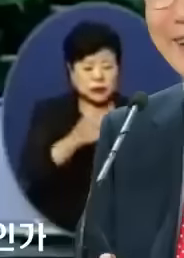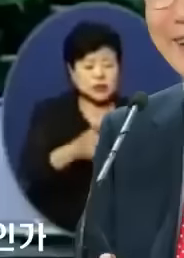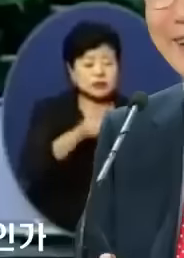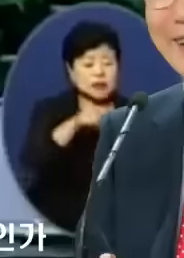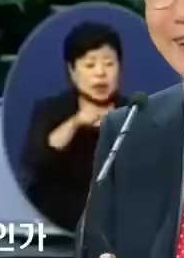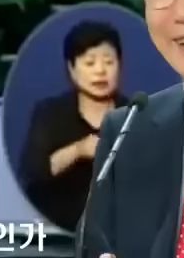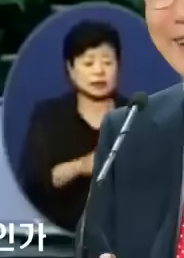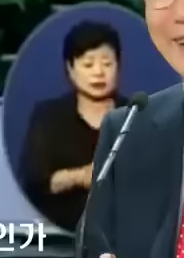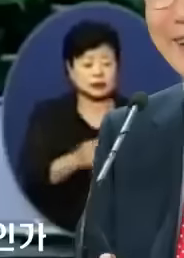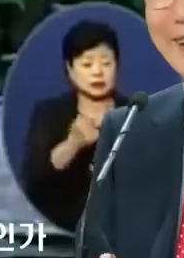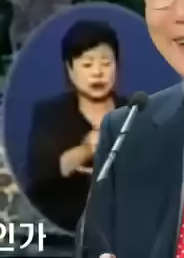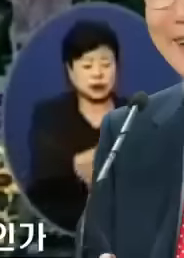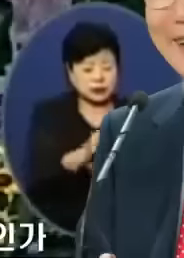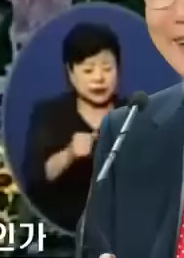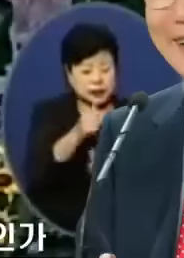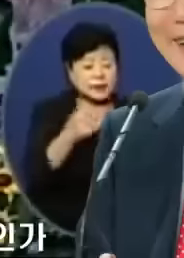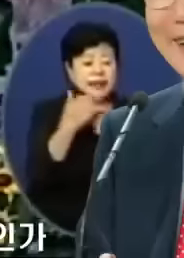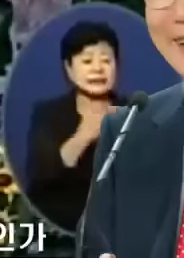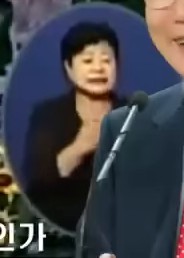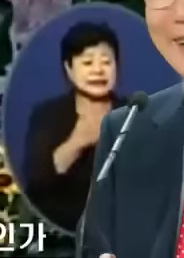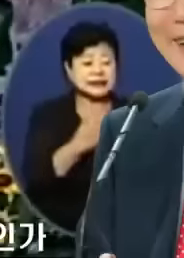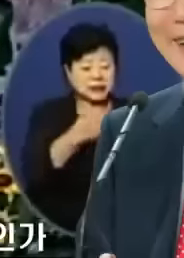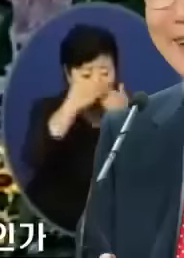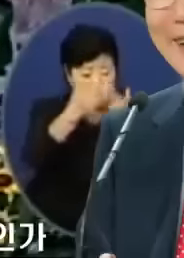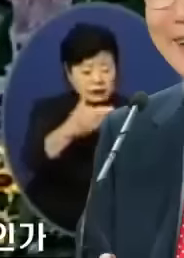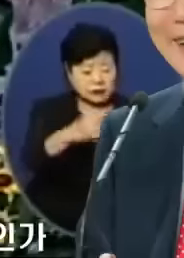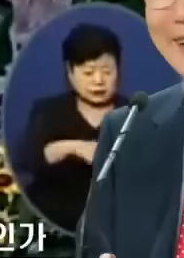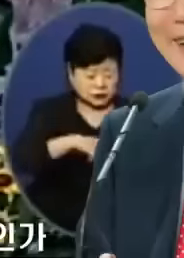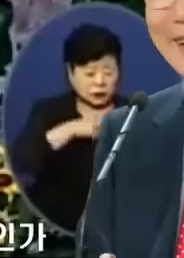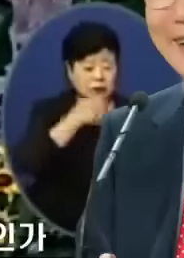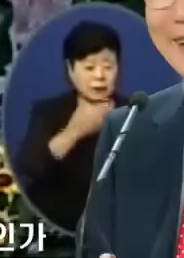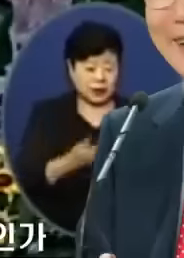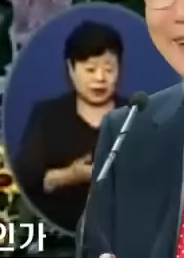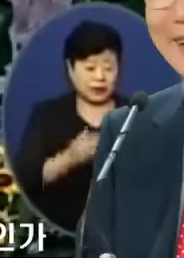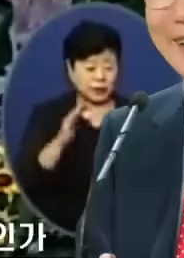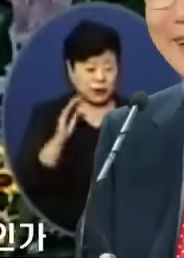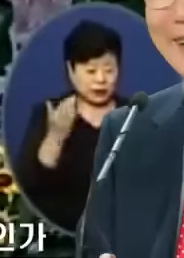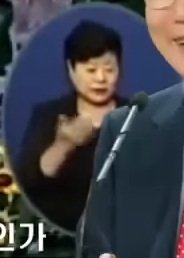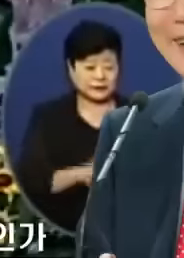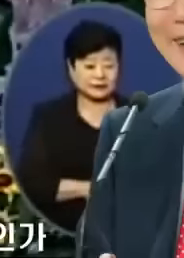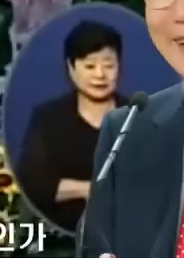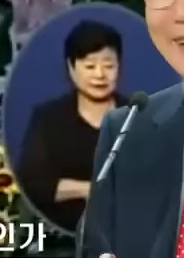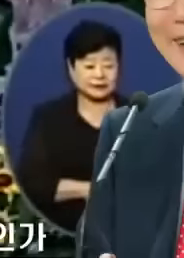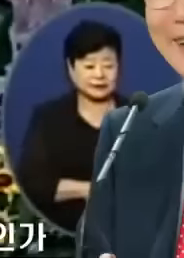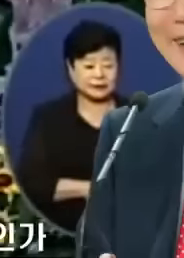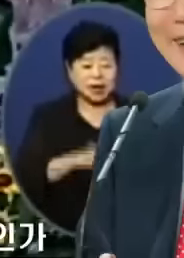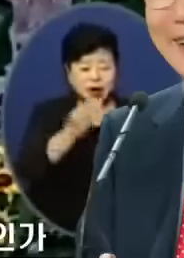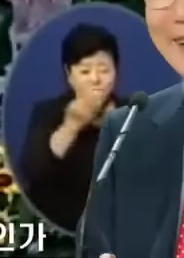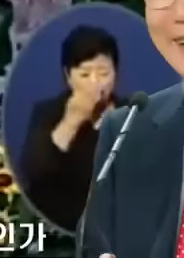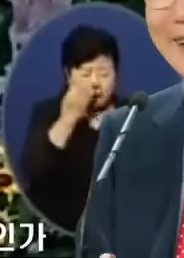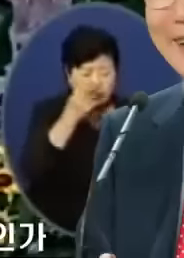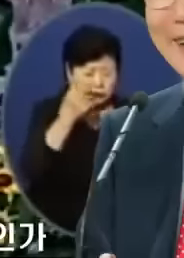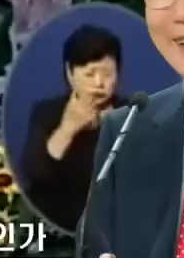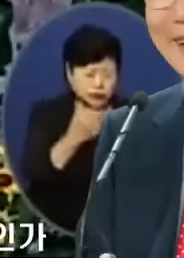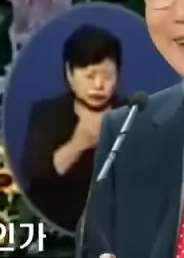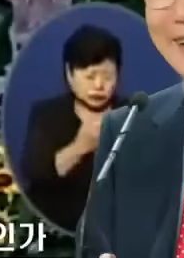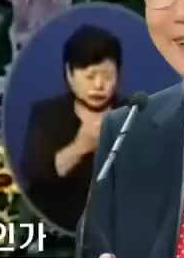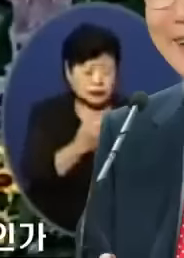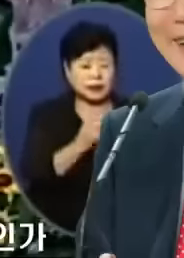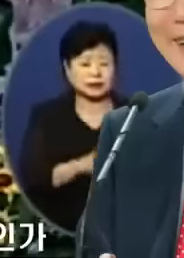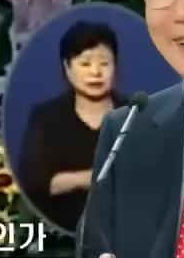안에 있는 속량으로 말미암아 하나님의 은혜로 값없이 의롭다함을 얻은 자가 되는 것입니다. 거룩함과 성령